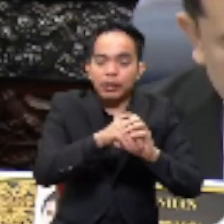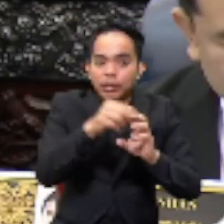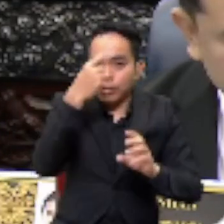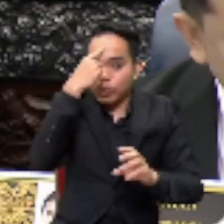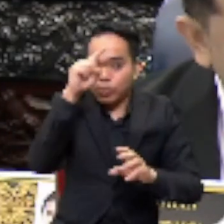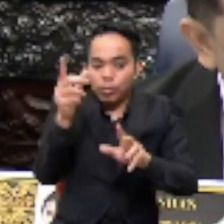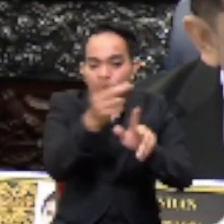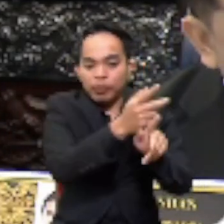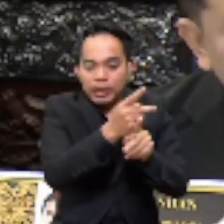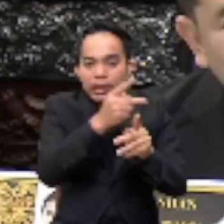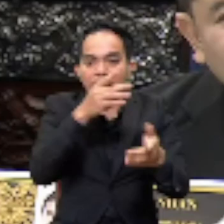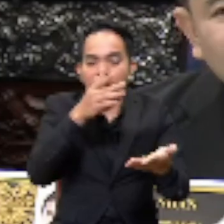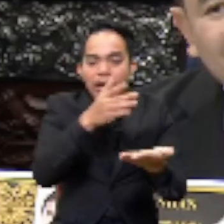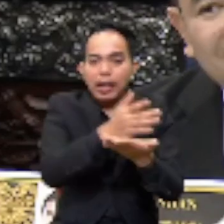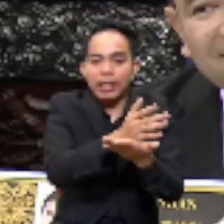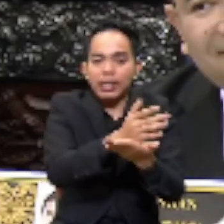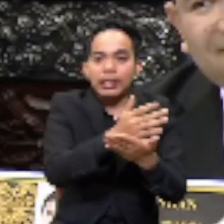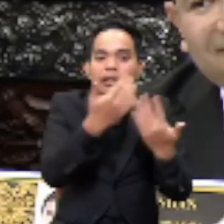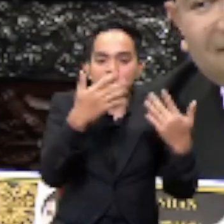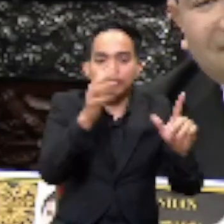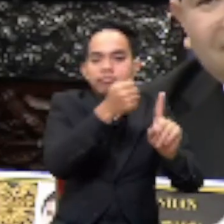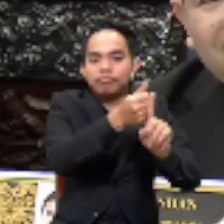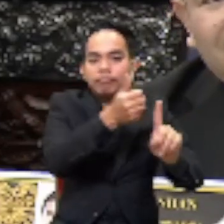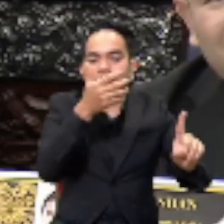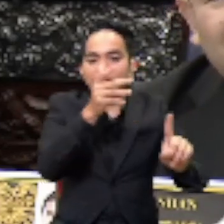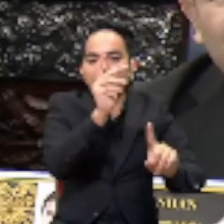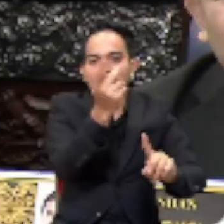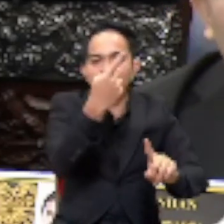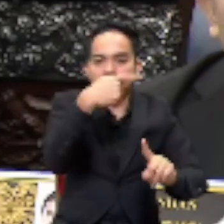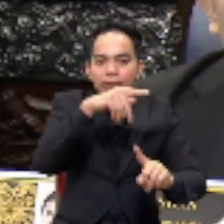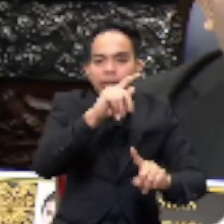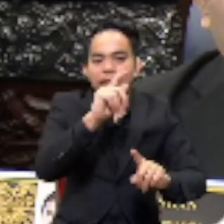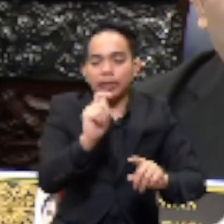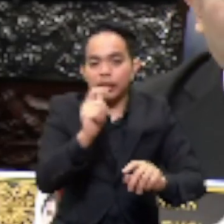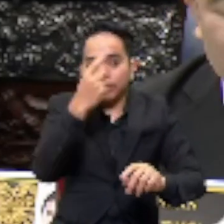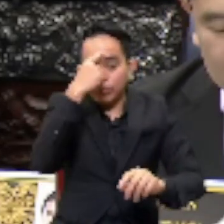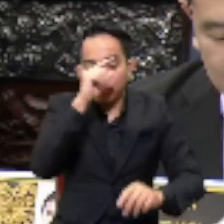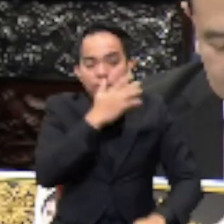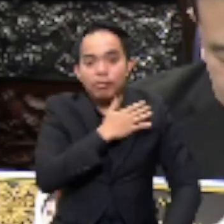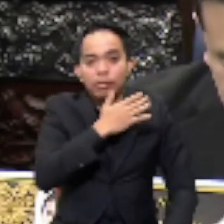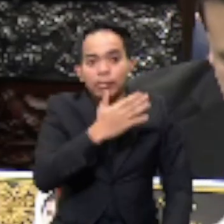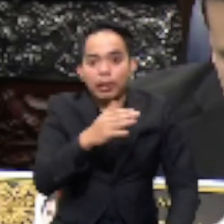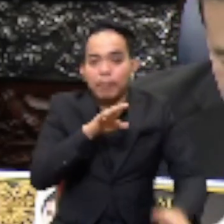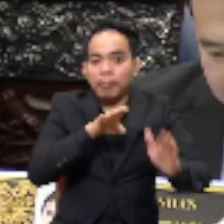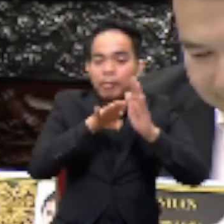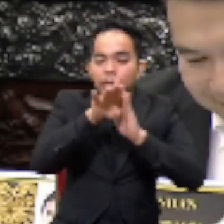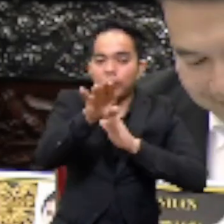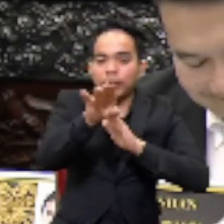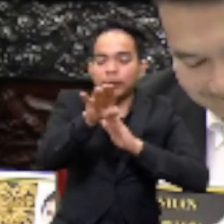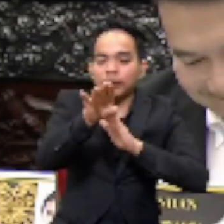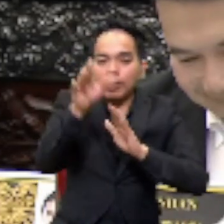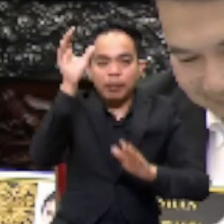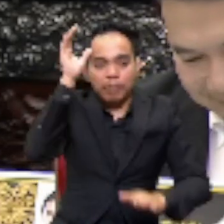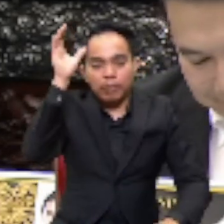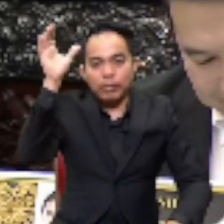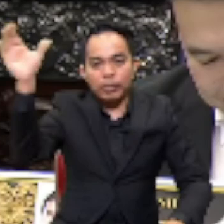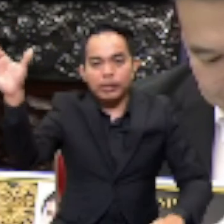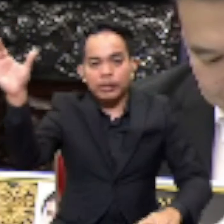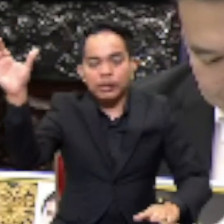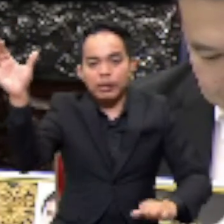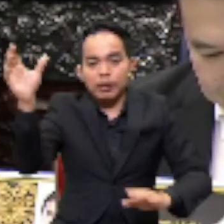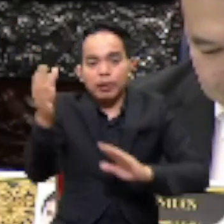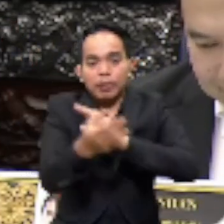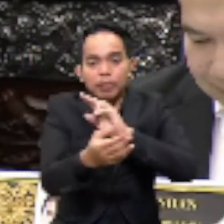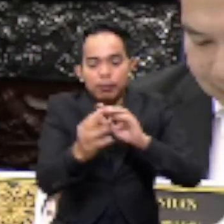untuk melindungi hak pemilik yang terkesan kpkt sentiasa komited dengan inisiatif pembangunan berkonsepkan pembahaluan semula